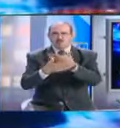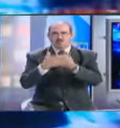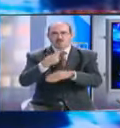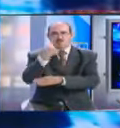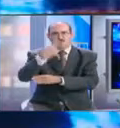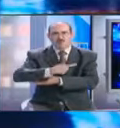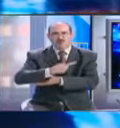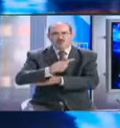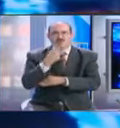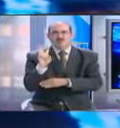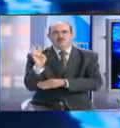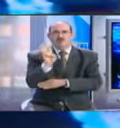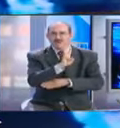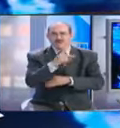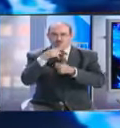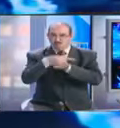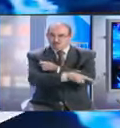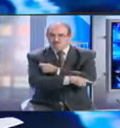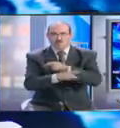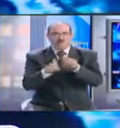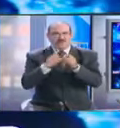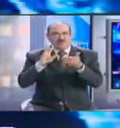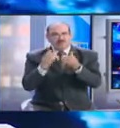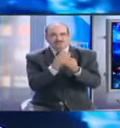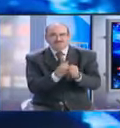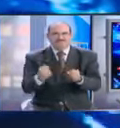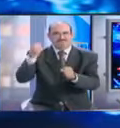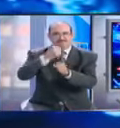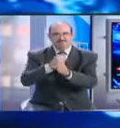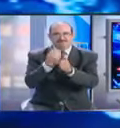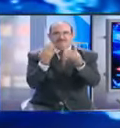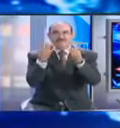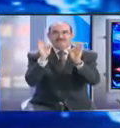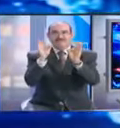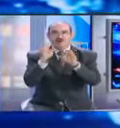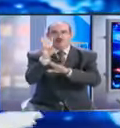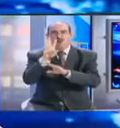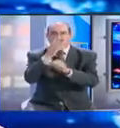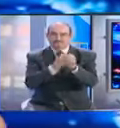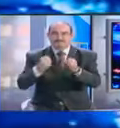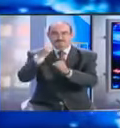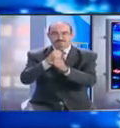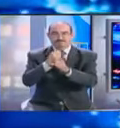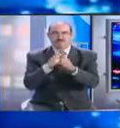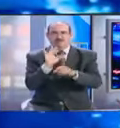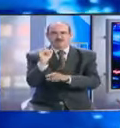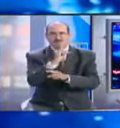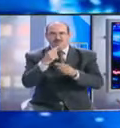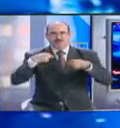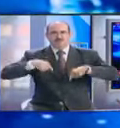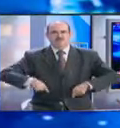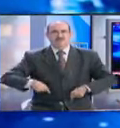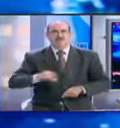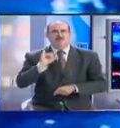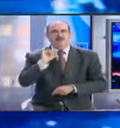الإقليمية لبعض الولايات الجنوبية بعد استحداث الولايات العشر الجديدة، تعلم وزارة الداخلية والجماعات